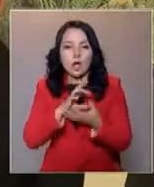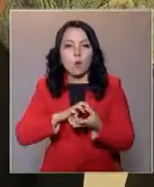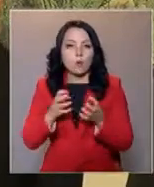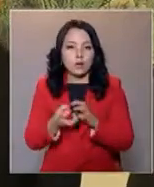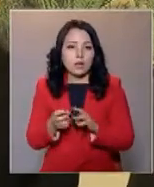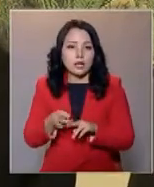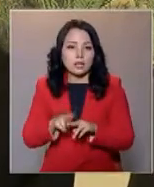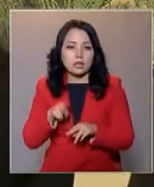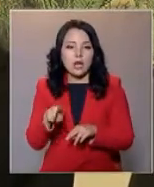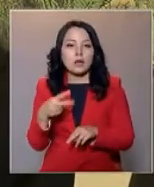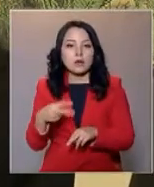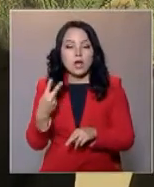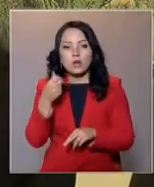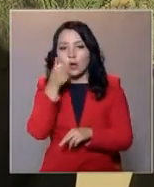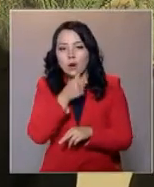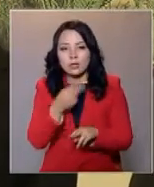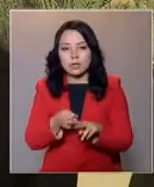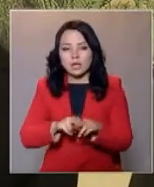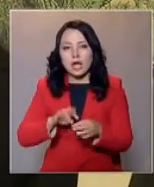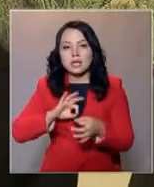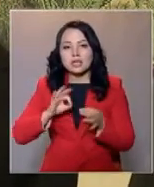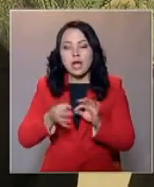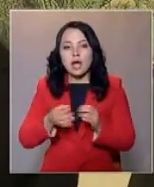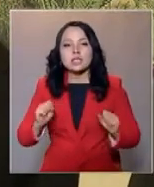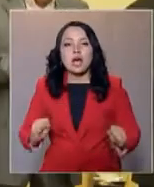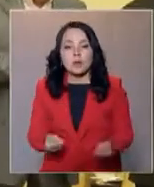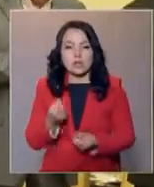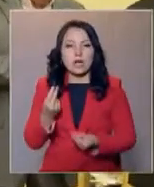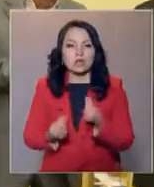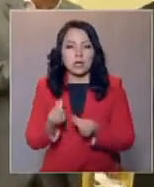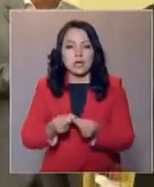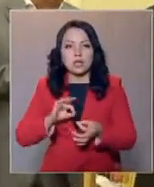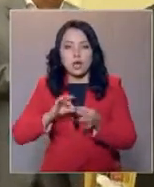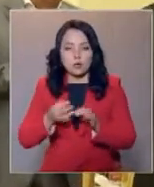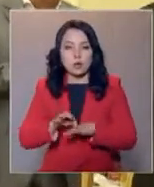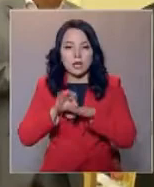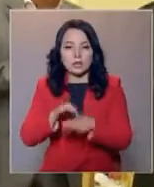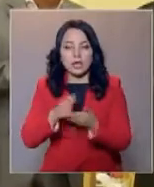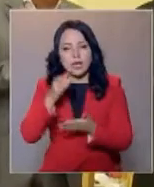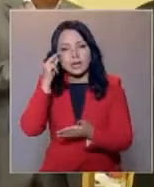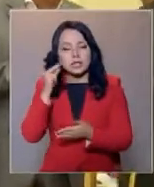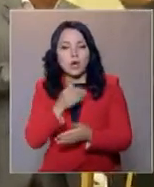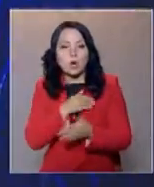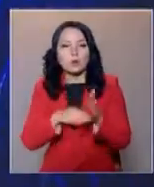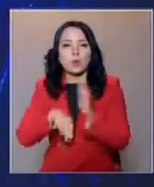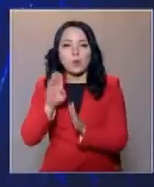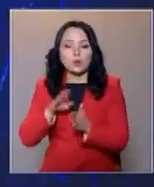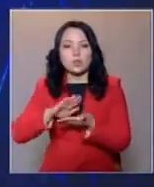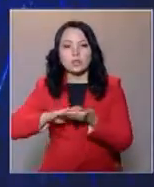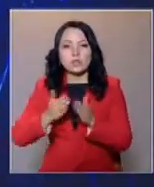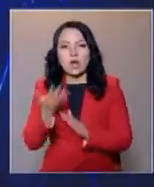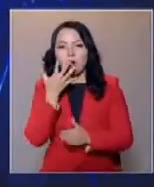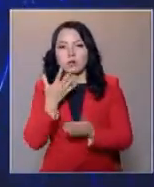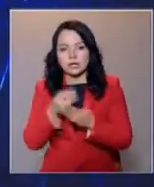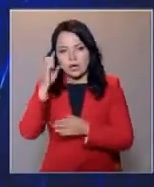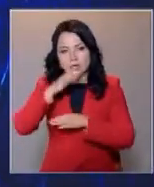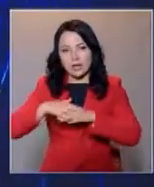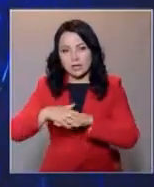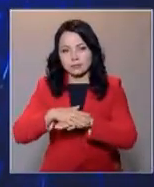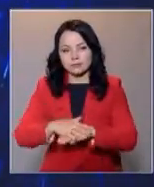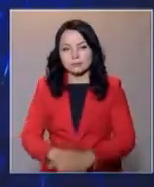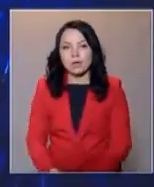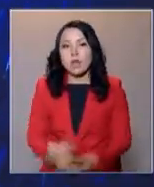году, к началу зимней Олимпиады, Китай планирует существенно улучшить экологическую ситуацию в стране. Переход к